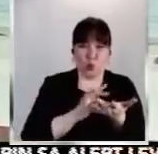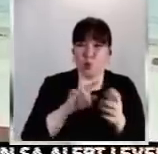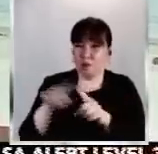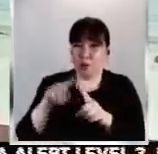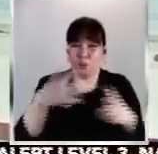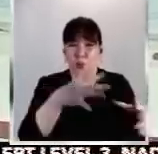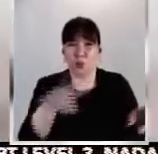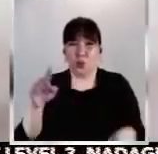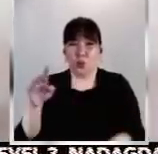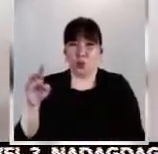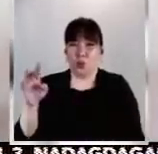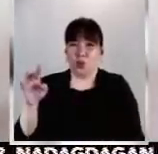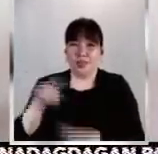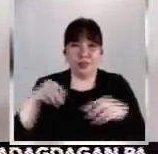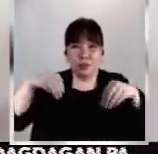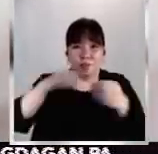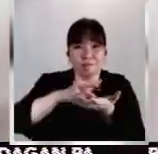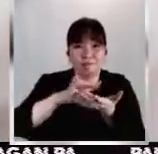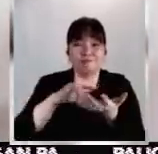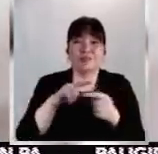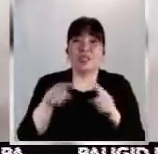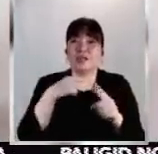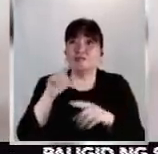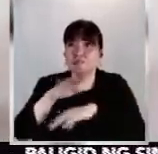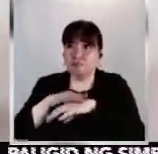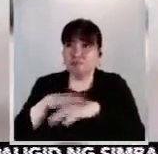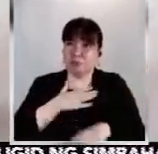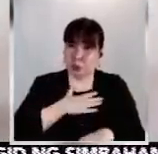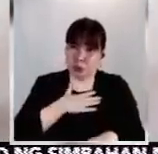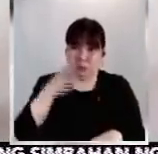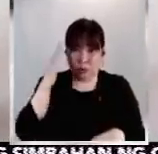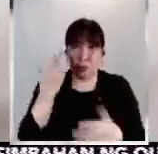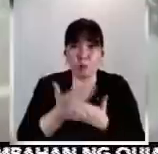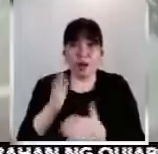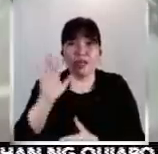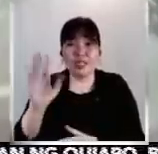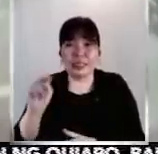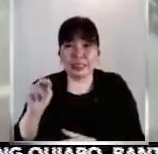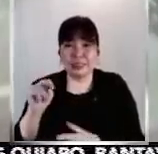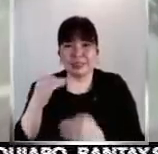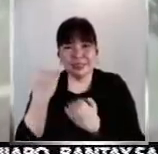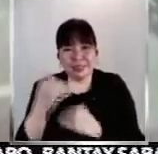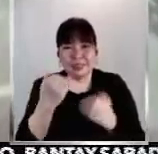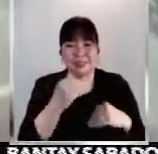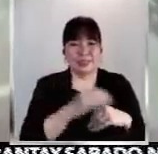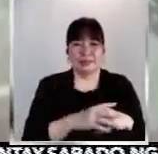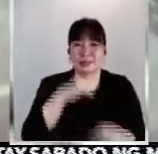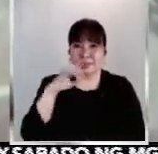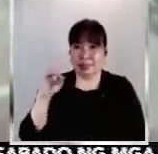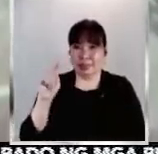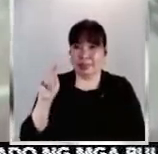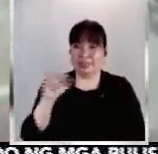nanawagan din ng Pangulo sa publiko na bilhin lang ang daming naayon sa pangangailangan. Pagsiguro ng DTI, ngayong weekend ay magbabalik normal